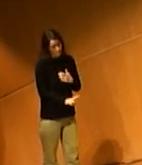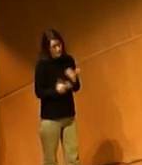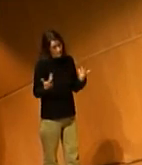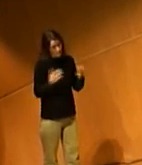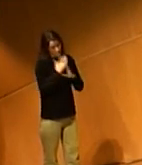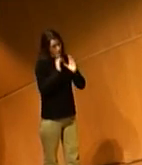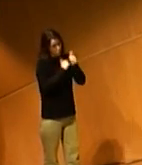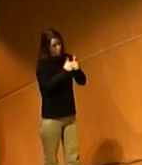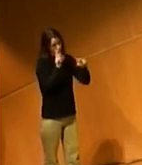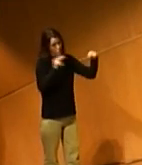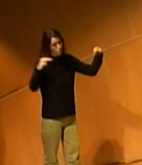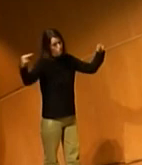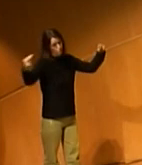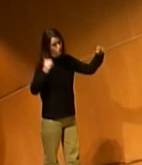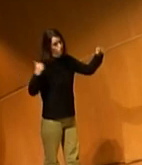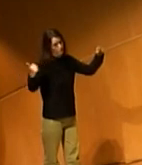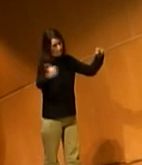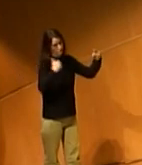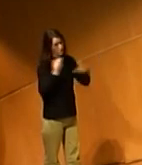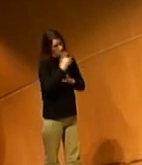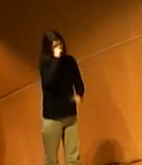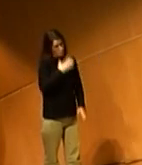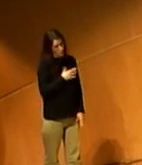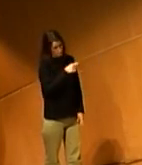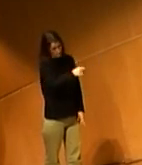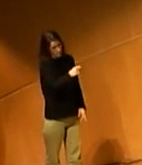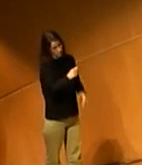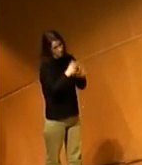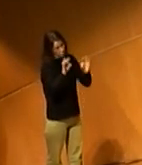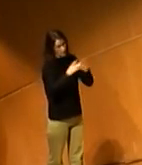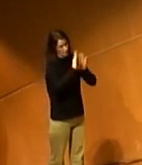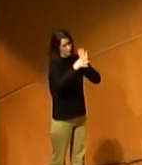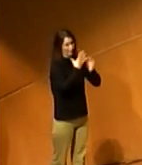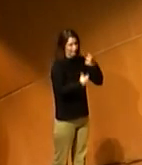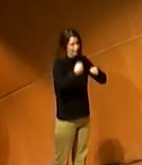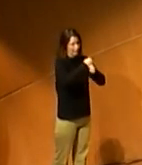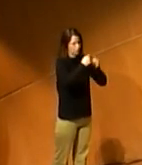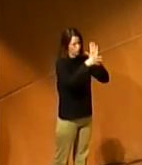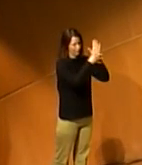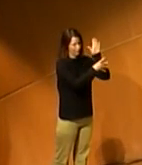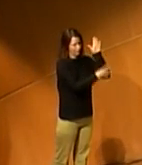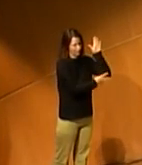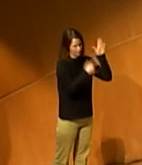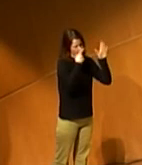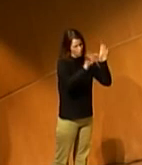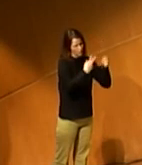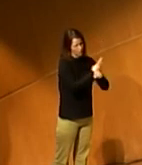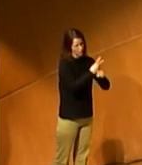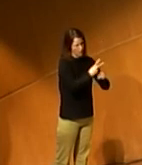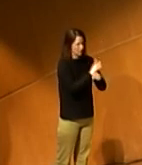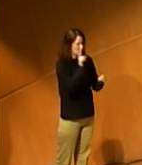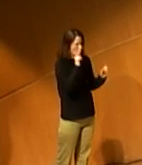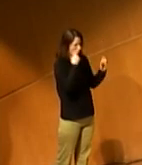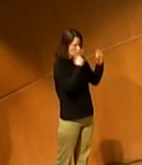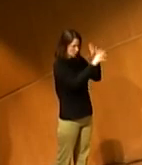point de vue et je pense que c'est une très très bonne approche de critérier et donc de se dire qu'en fonction d'un certain nombre